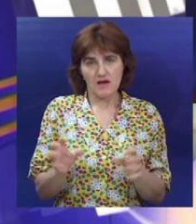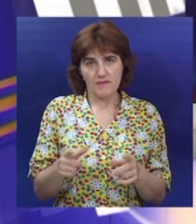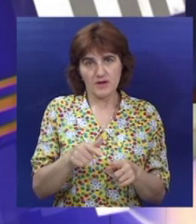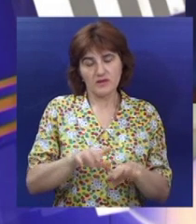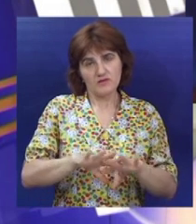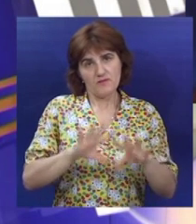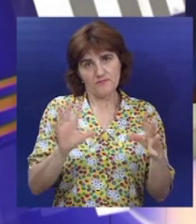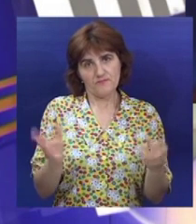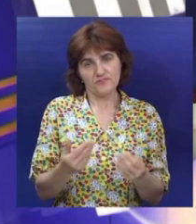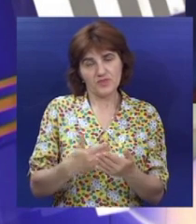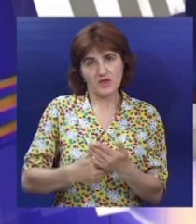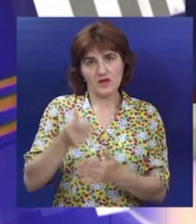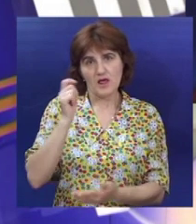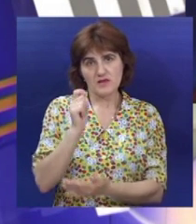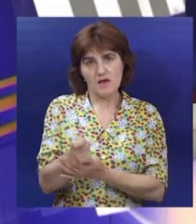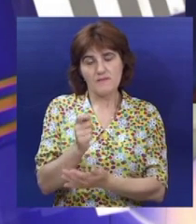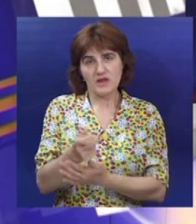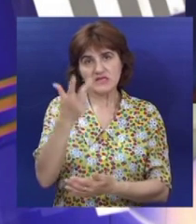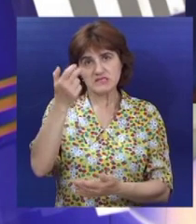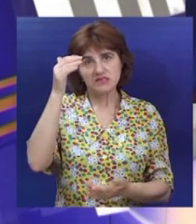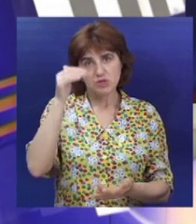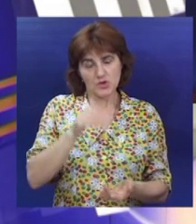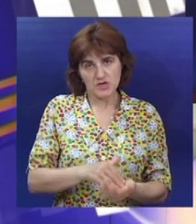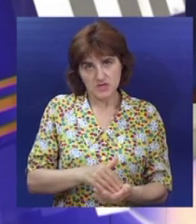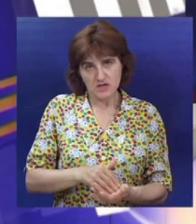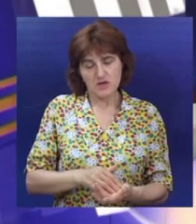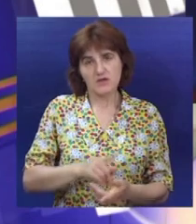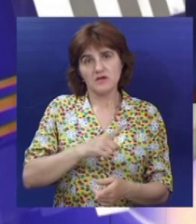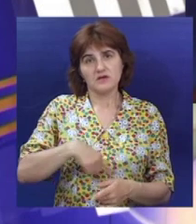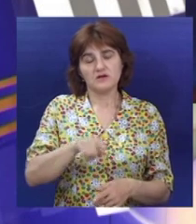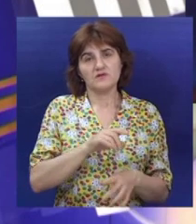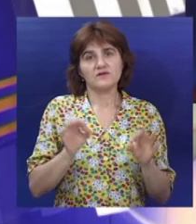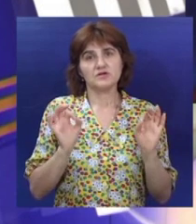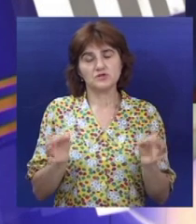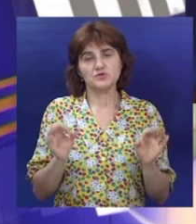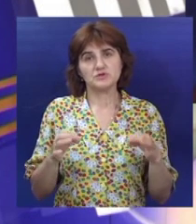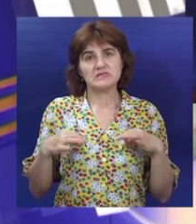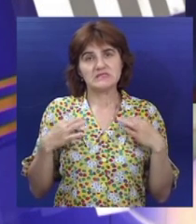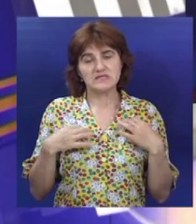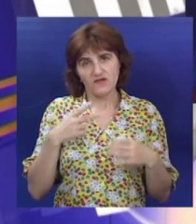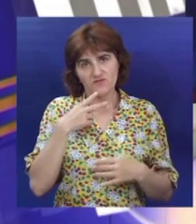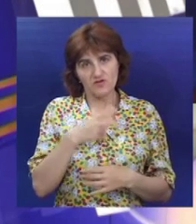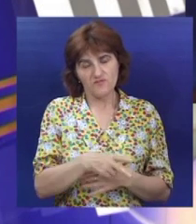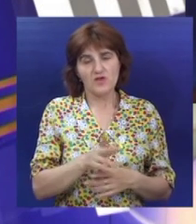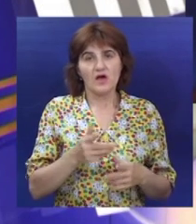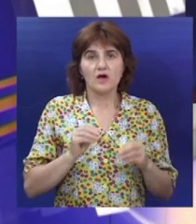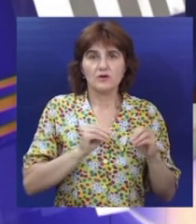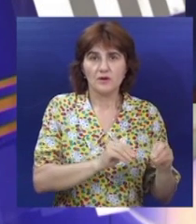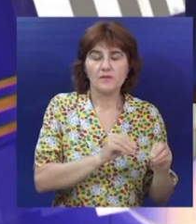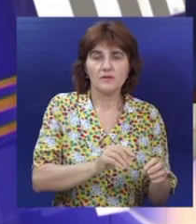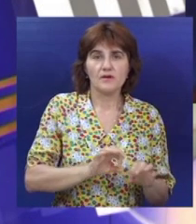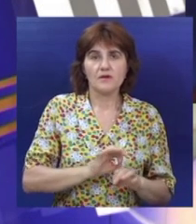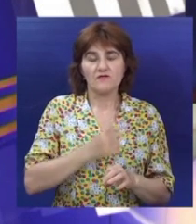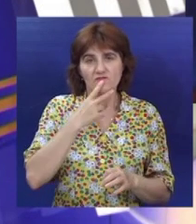Za ovu investiciju grad je izdvojio 300.000 dinara, a stručnjaci Zavoda za javno zdravlje su dali instrukcije kako da